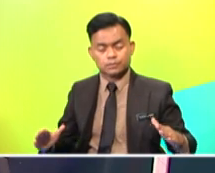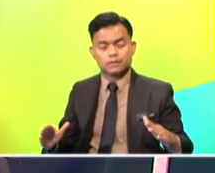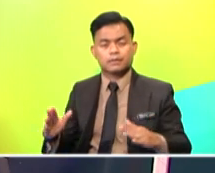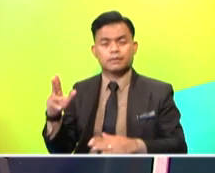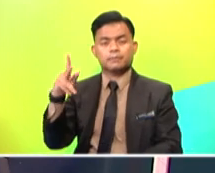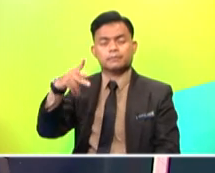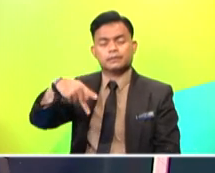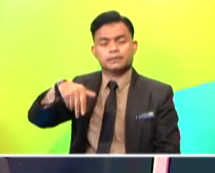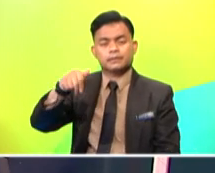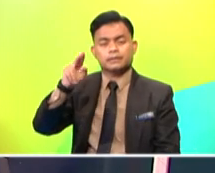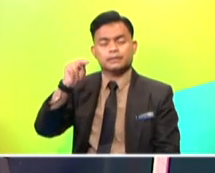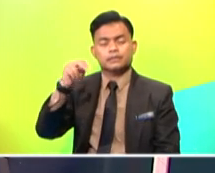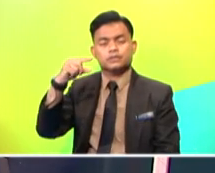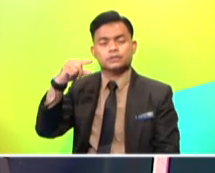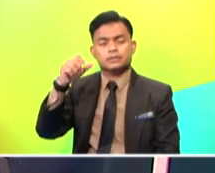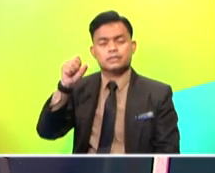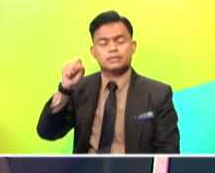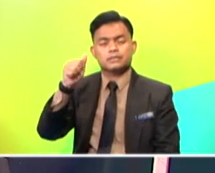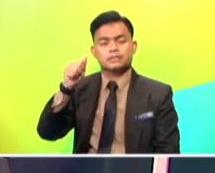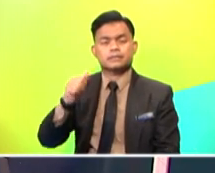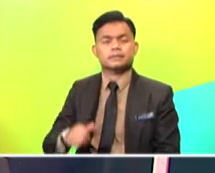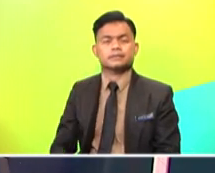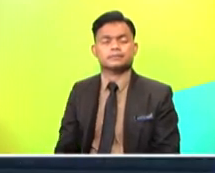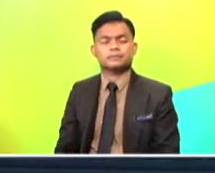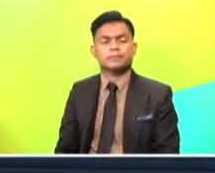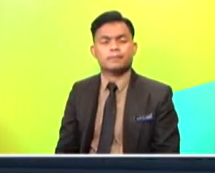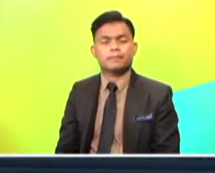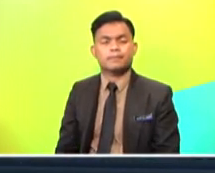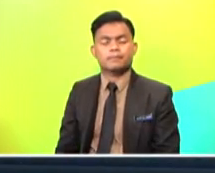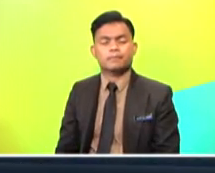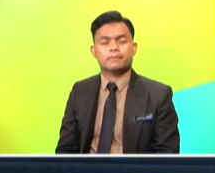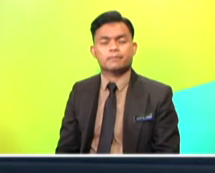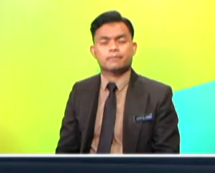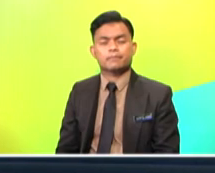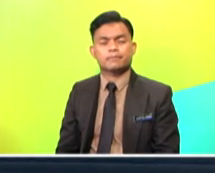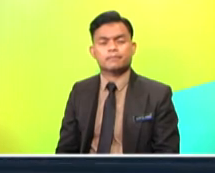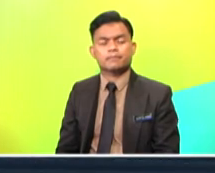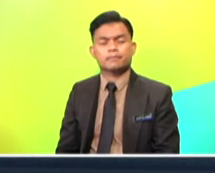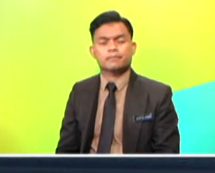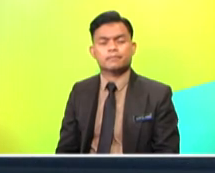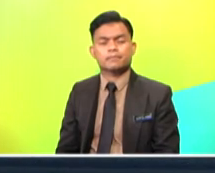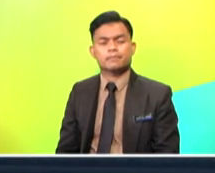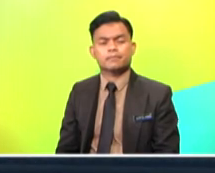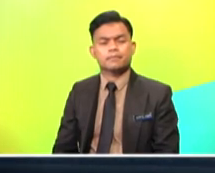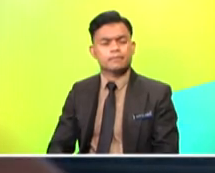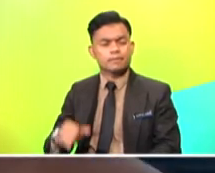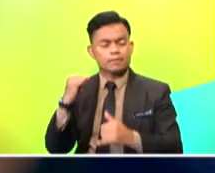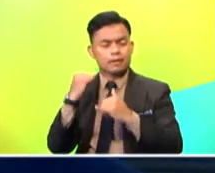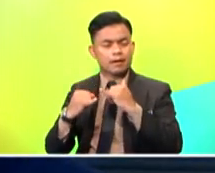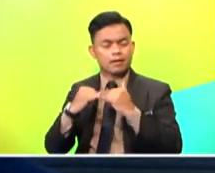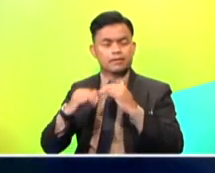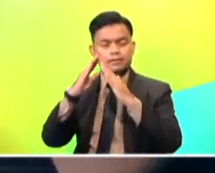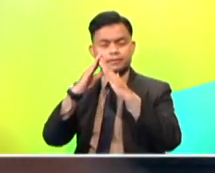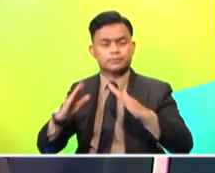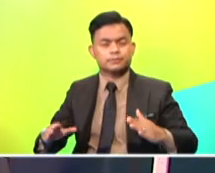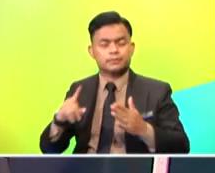belajar yang keempat. Akhir sekali ialah rumah tengok panjang aja ni. Tak, lebih kurang macam yang atas